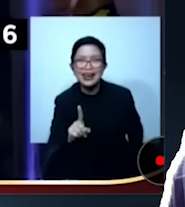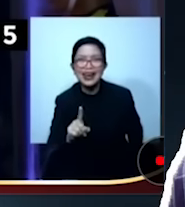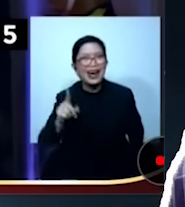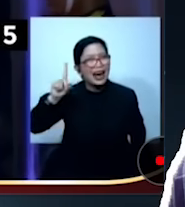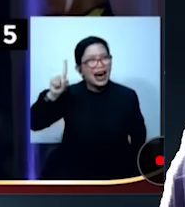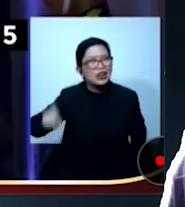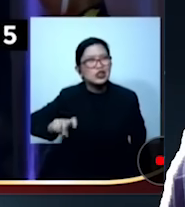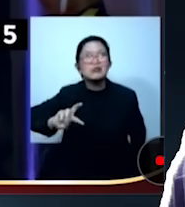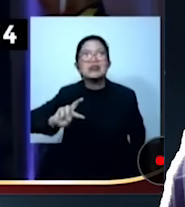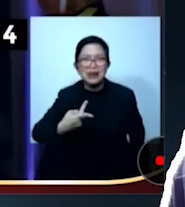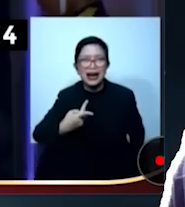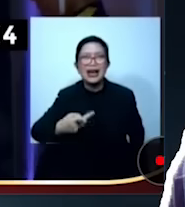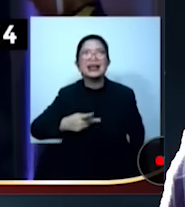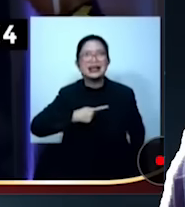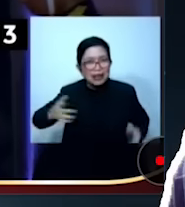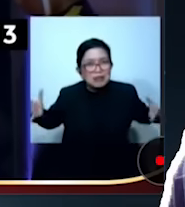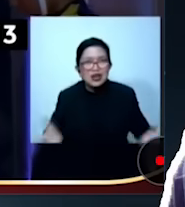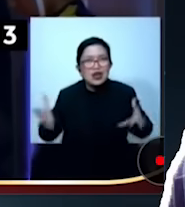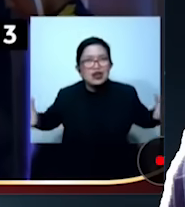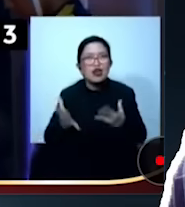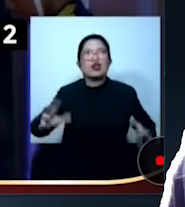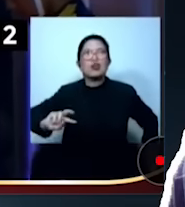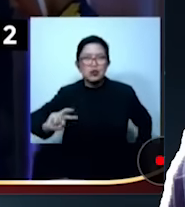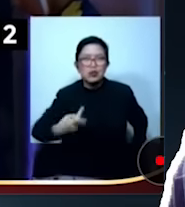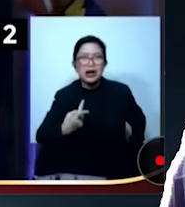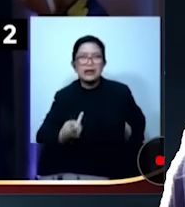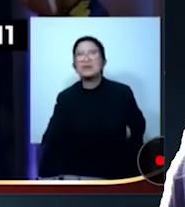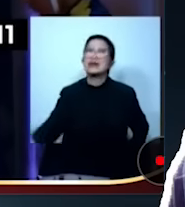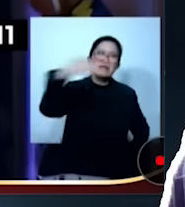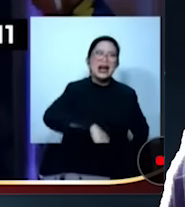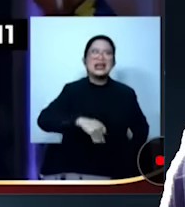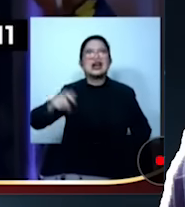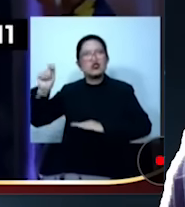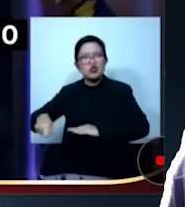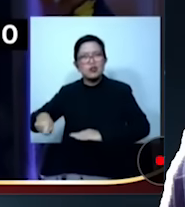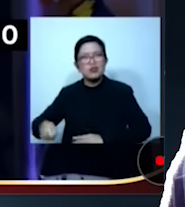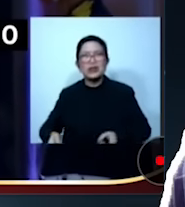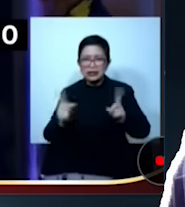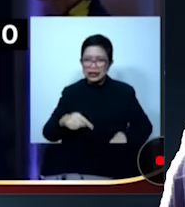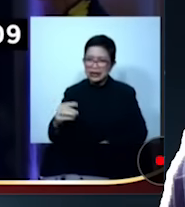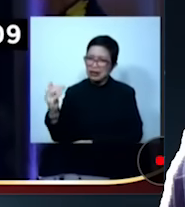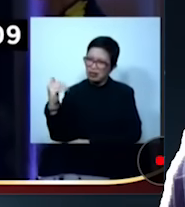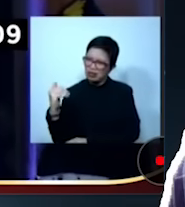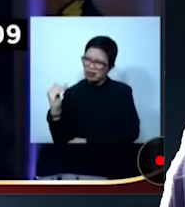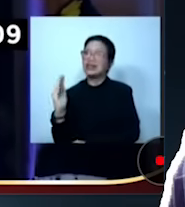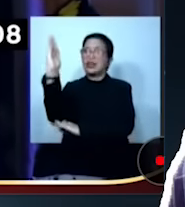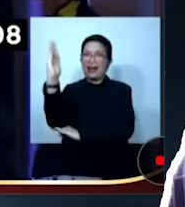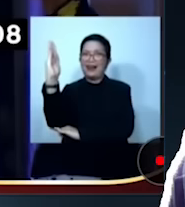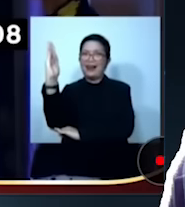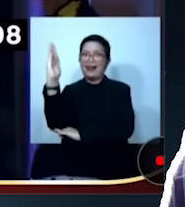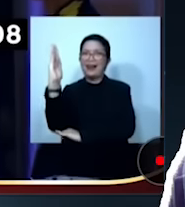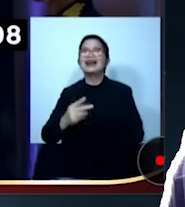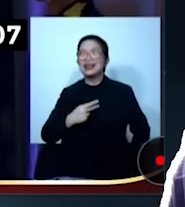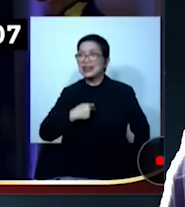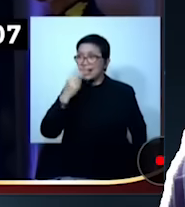selfie-selfselfie dengan Anis Kenapa bukan dengan mahfuz MD kenapa bukan dengan Ganjar malah milihnya Anis